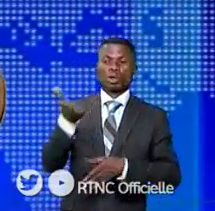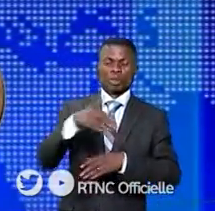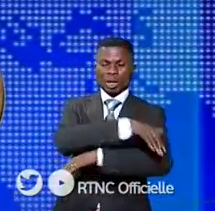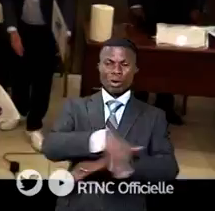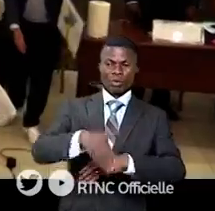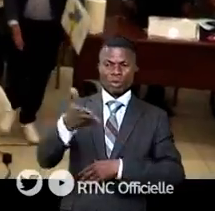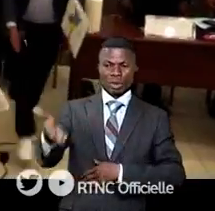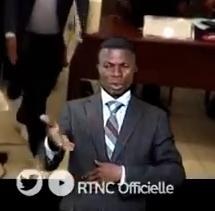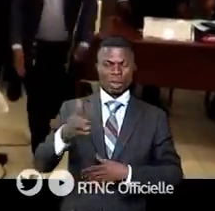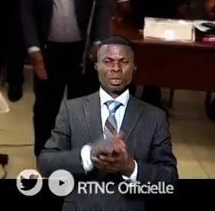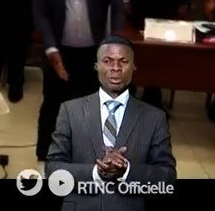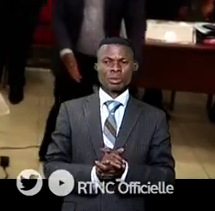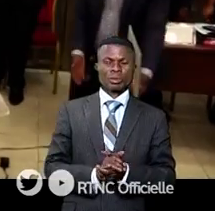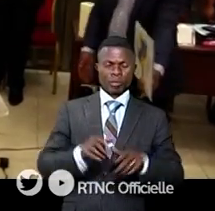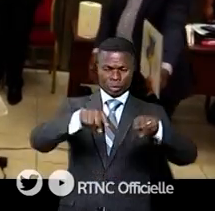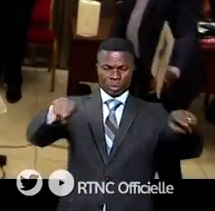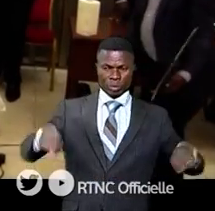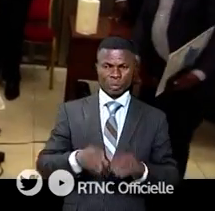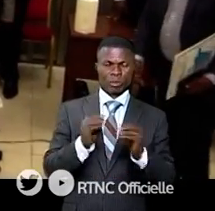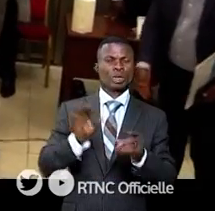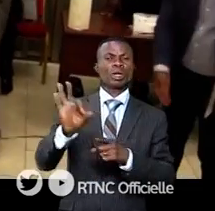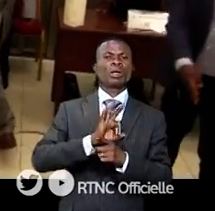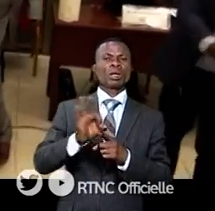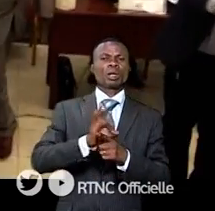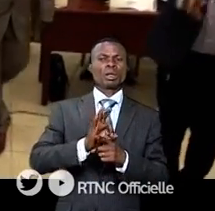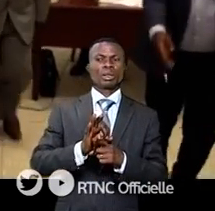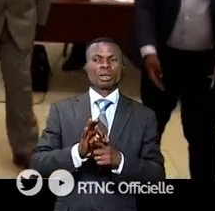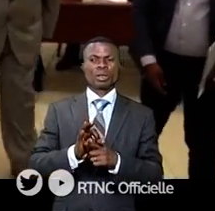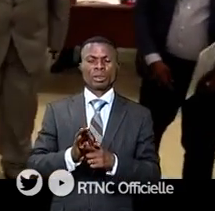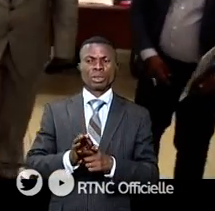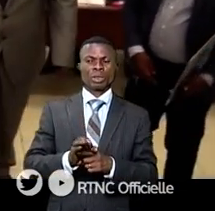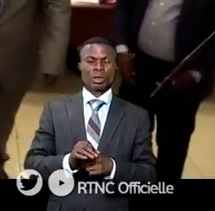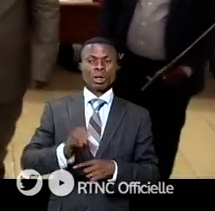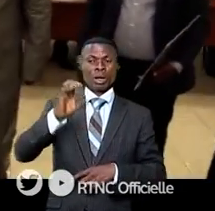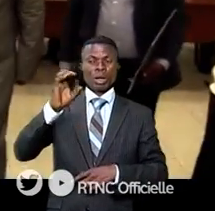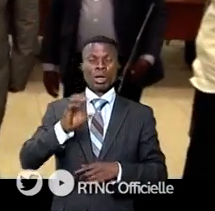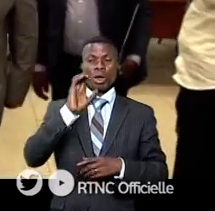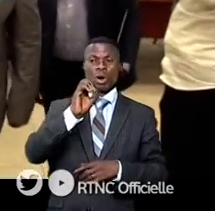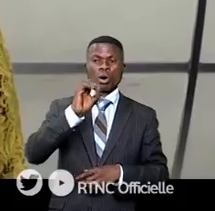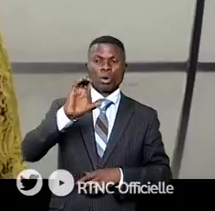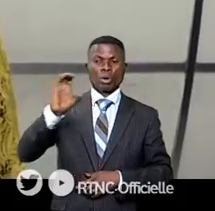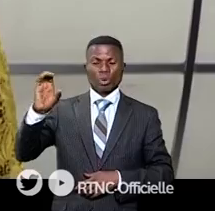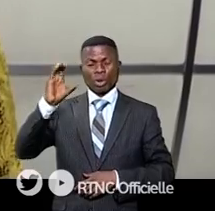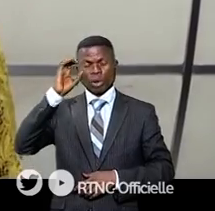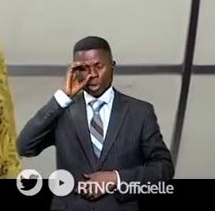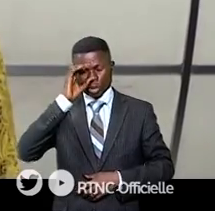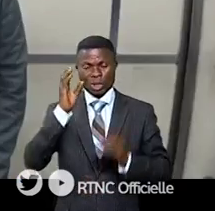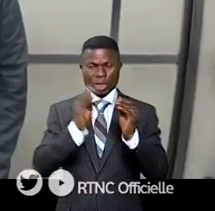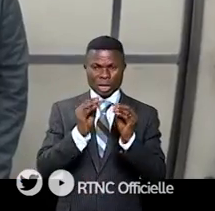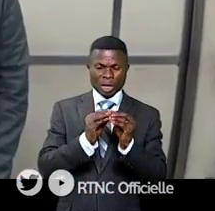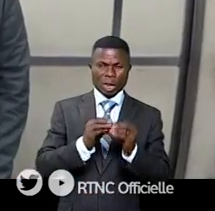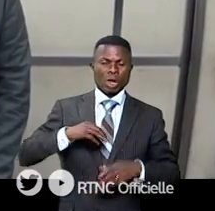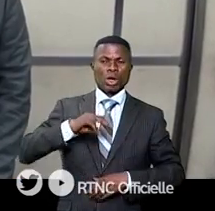Regardez. La salle de réunion et de formation de l'Office congolais des contrôles a servi de cadre à la tenue de la réunion du